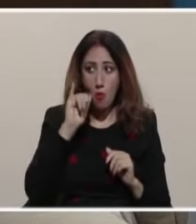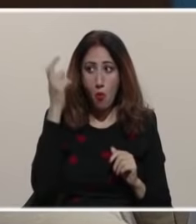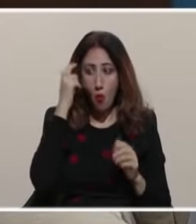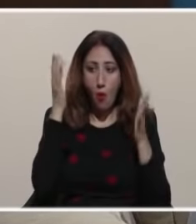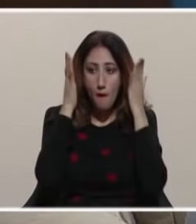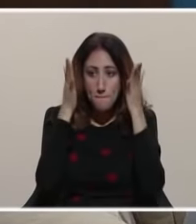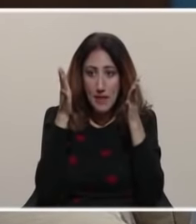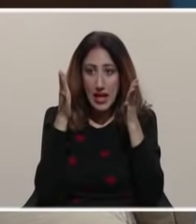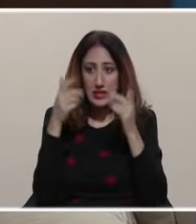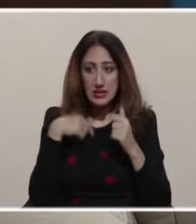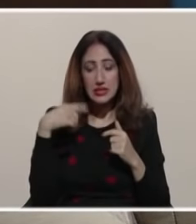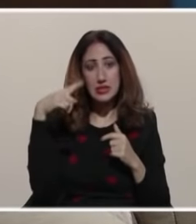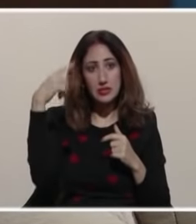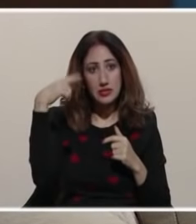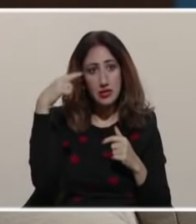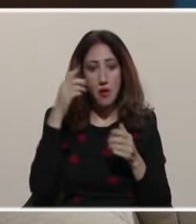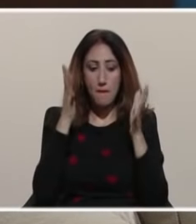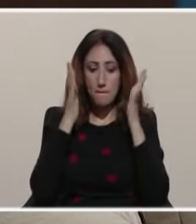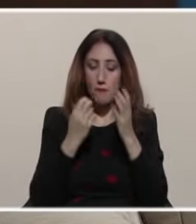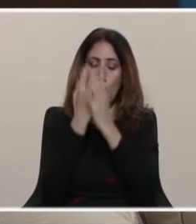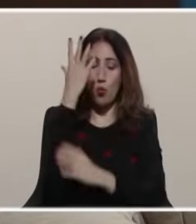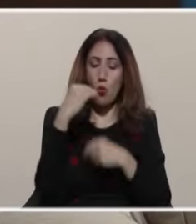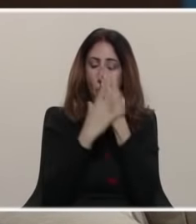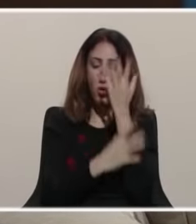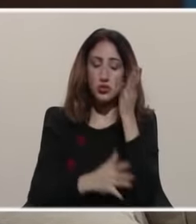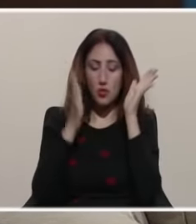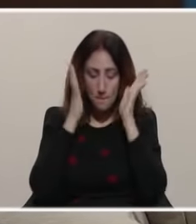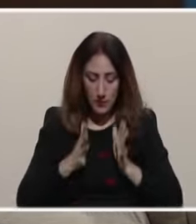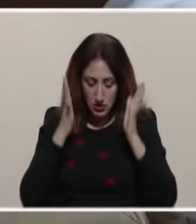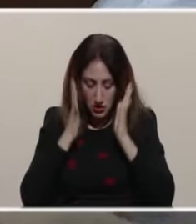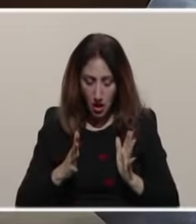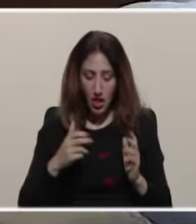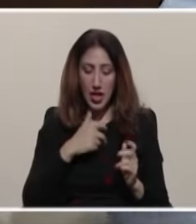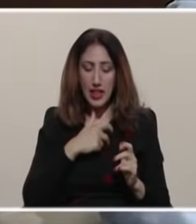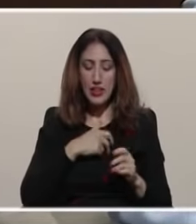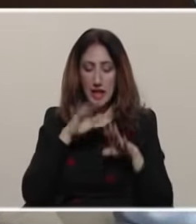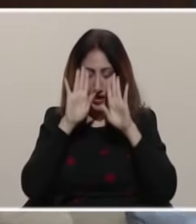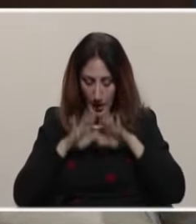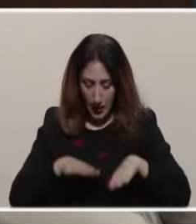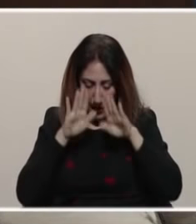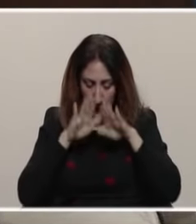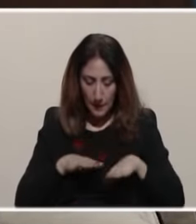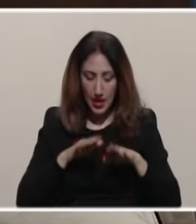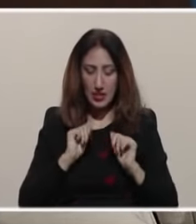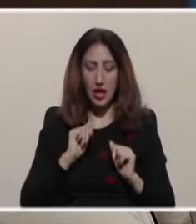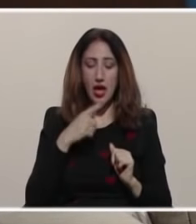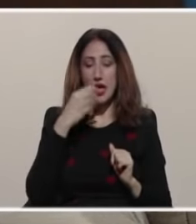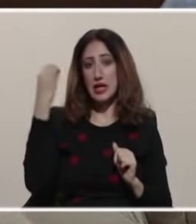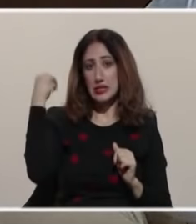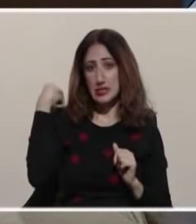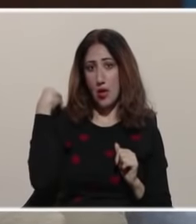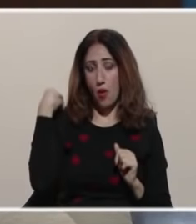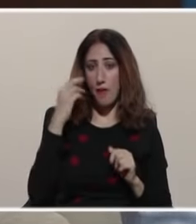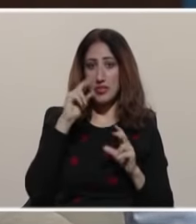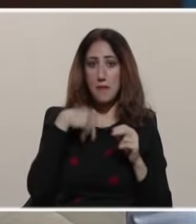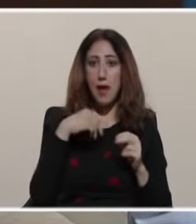وقت فاصل جيت قايم متوضي ومصلي ركعتين بنية عبادة في الهرج، تاخد أجر كأنك هجرت